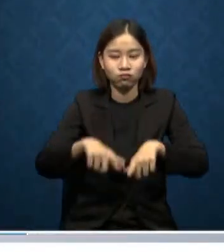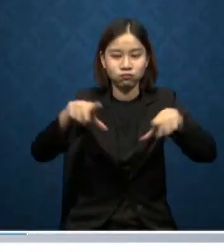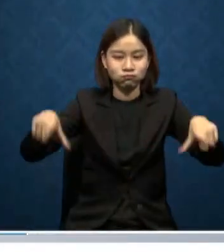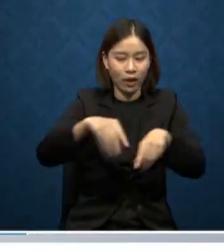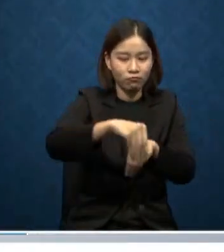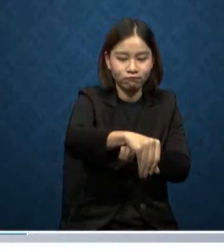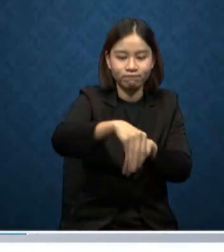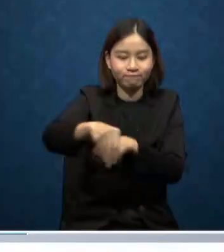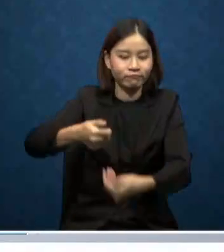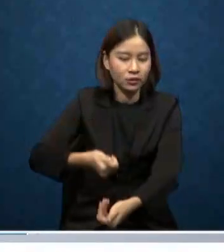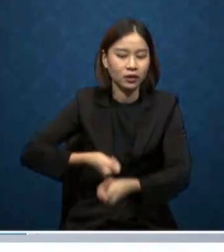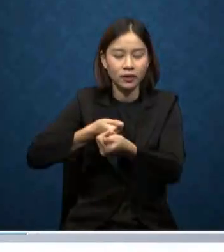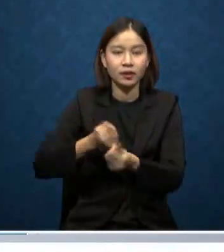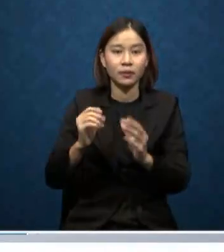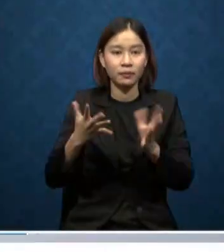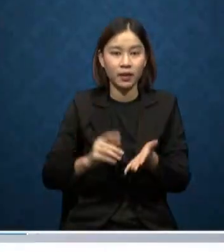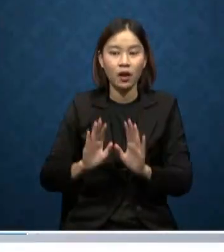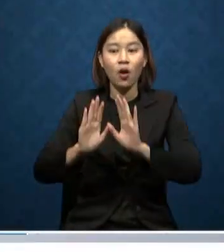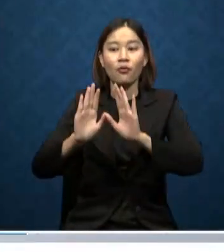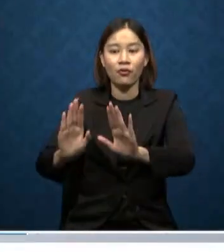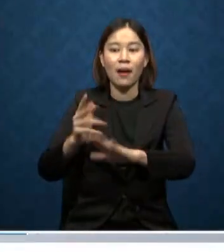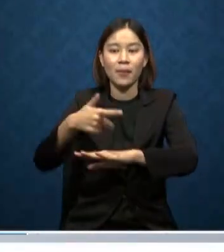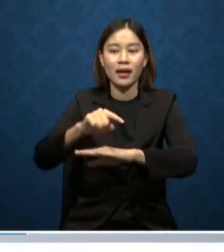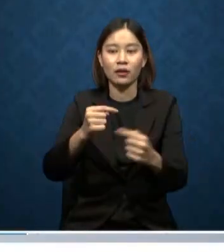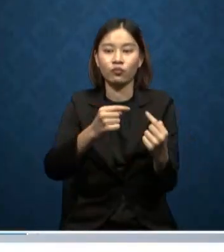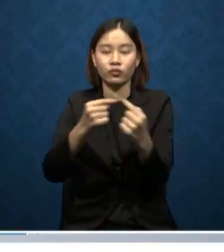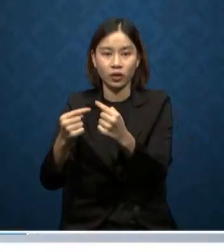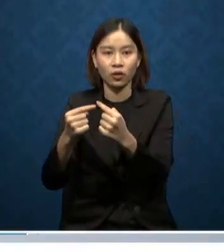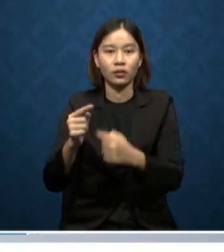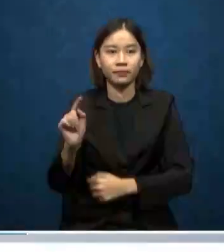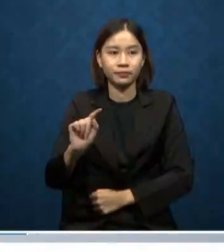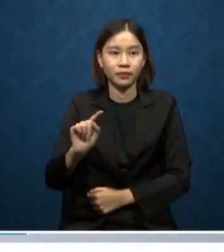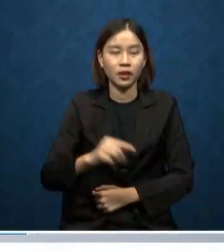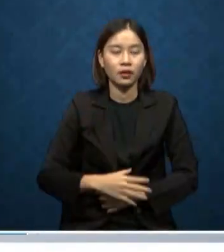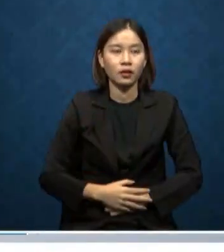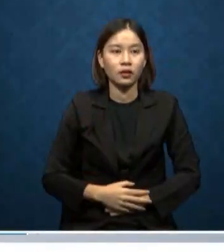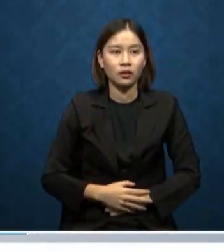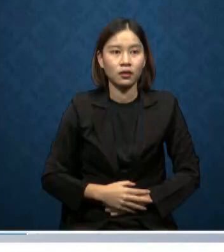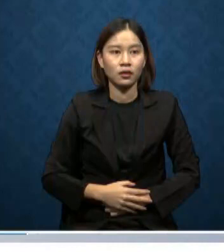เ